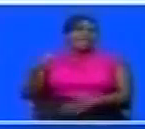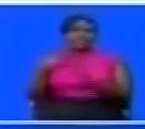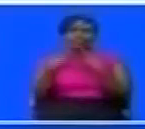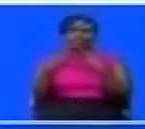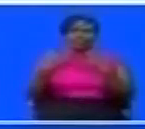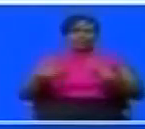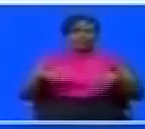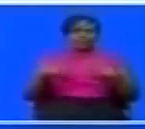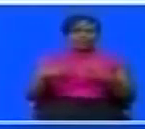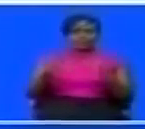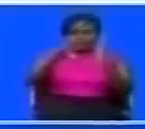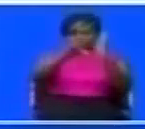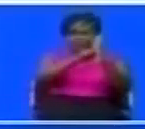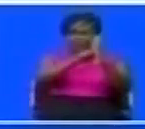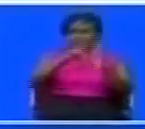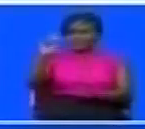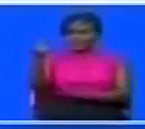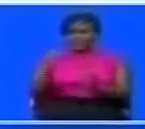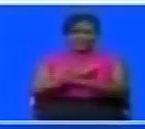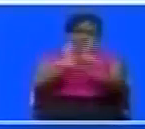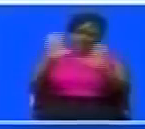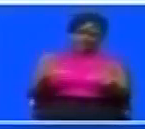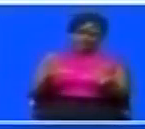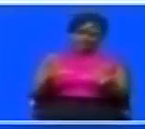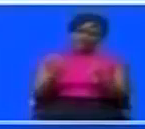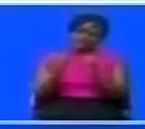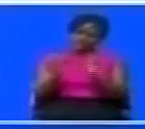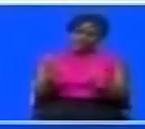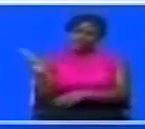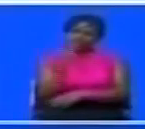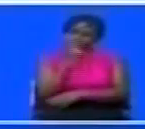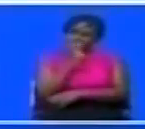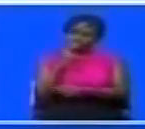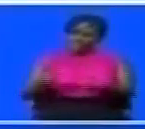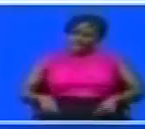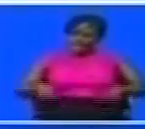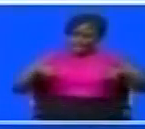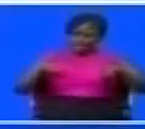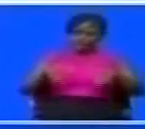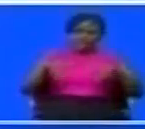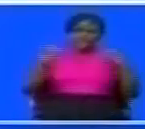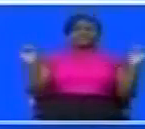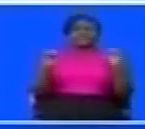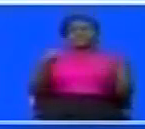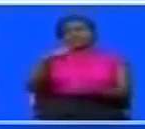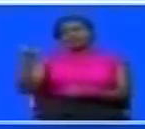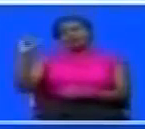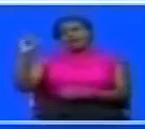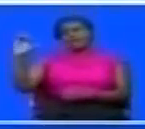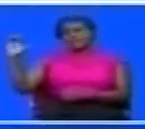Kanuni za Kenya ziko wazi. Mwenye kuhatarisha usalama tusingoje mpaka tupelekwe